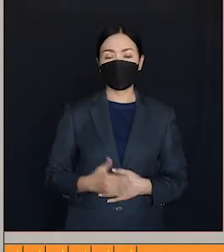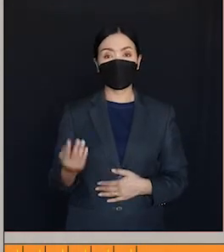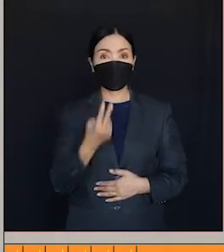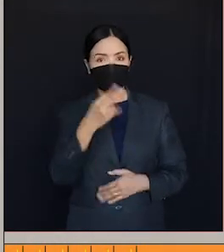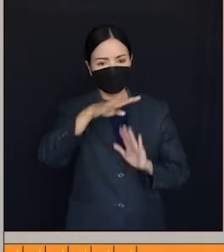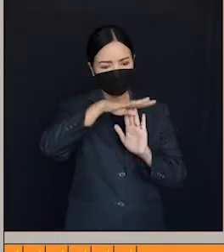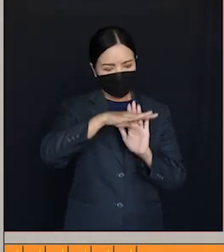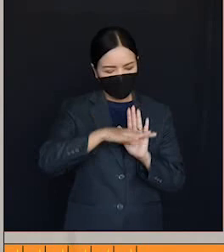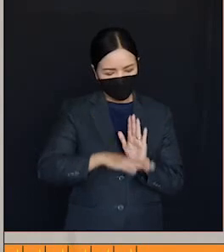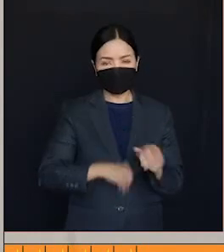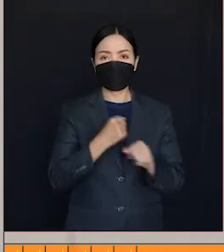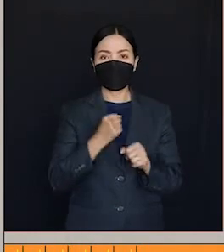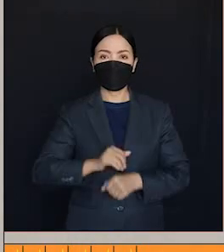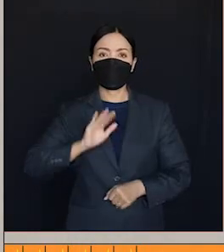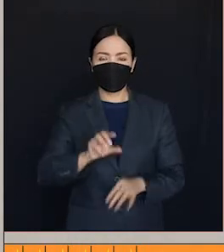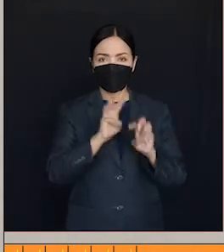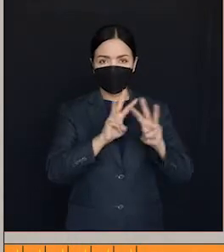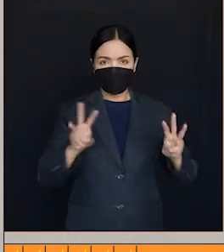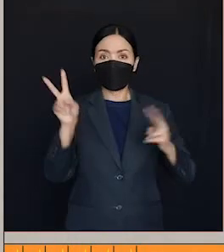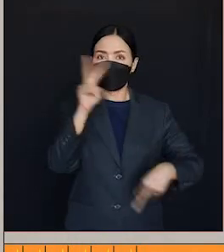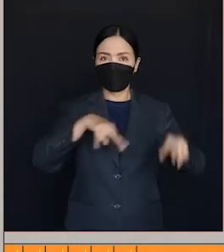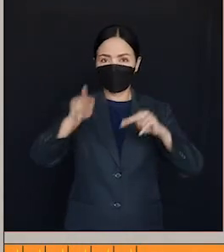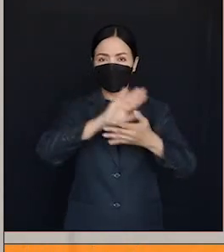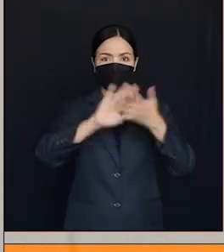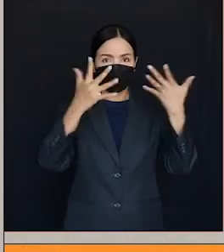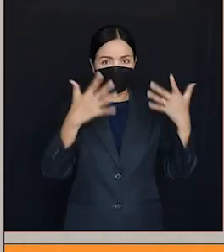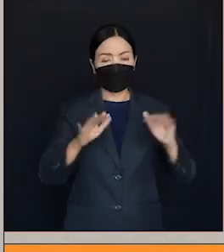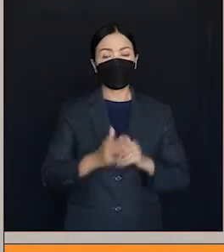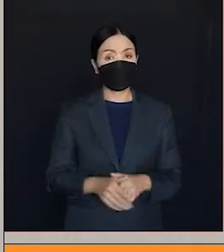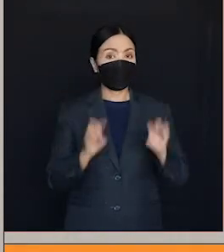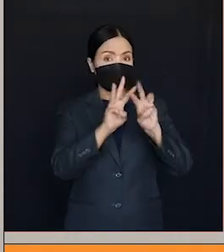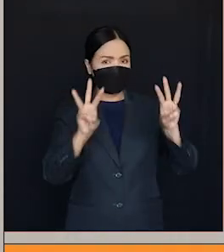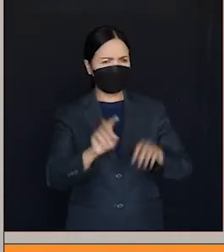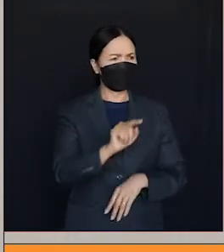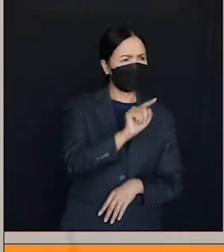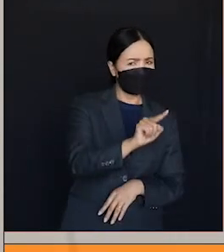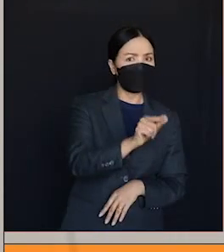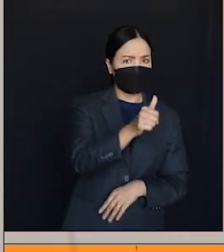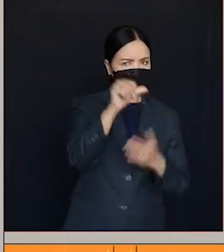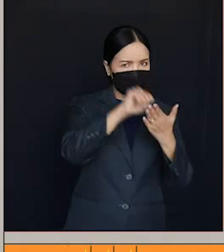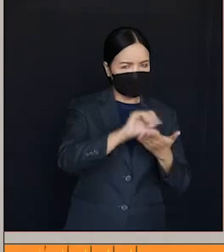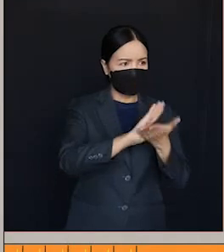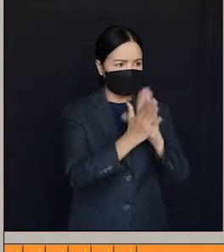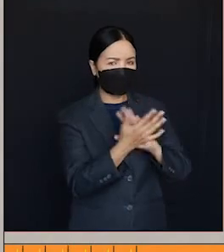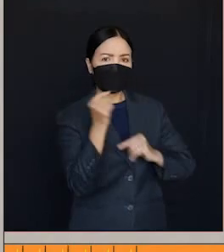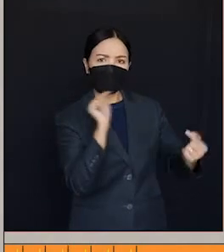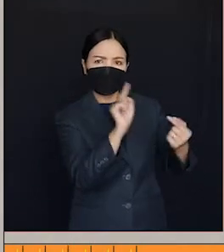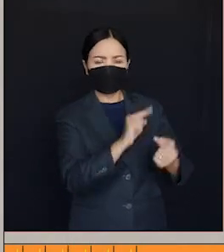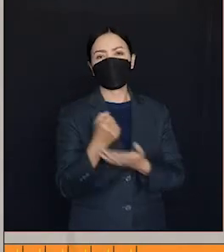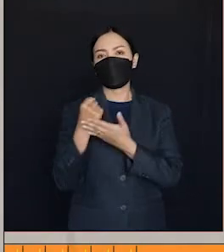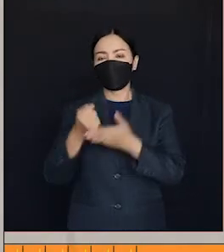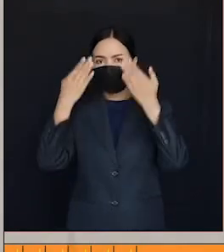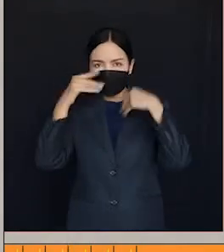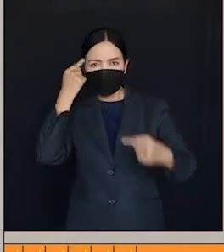ราได้เห็นการทำงานของตัวเว็บ accessibility กันแล้วนะคะตรวจสอบว่าเว็บไหนเนี่ยที่คุณจะต้องแก้ไขตรงไหนเพื่อให้คนตาบอด